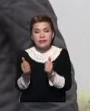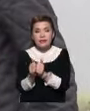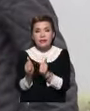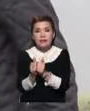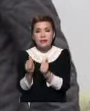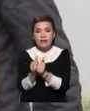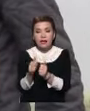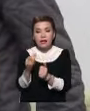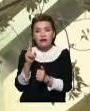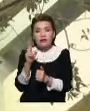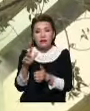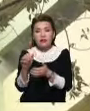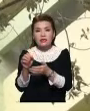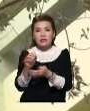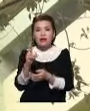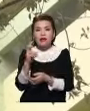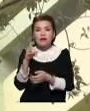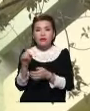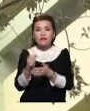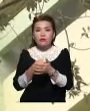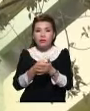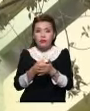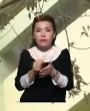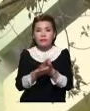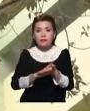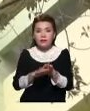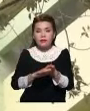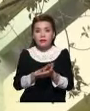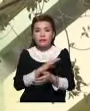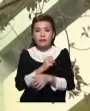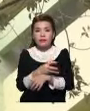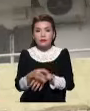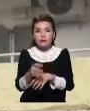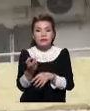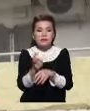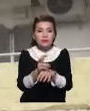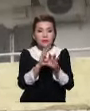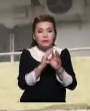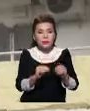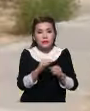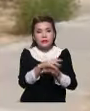отраву, до сих пор на свободе. По словам горожанина, женщина даже не выразила